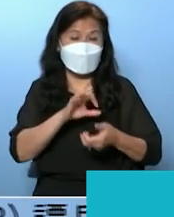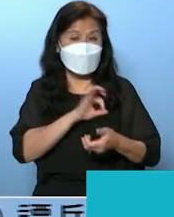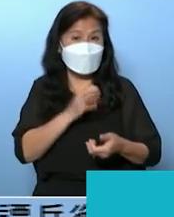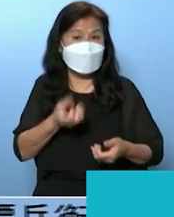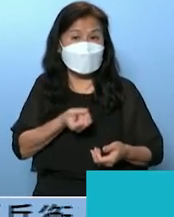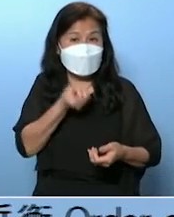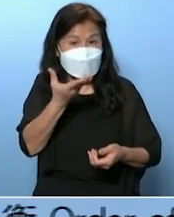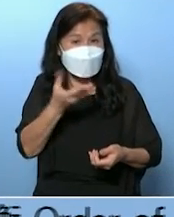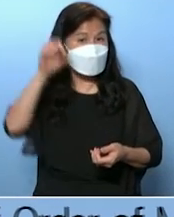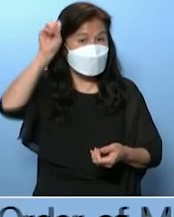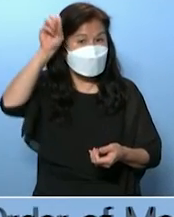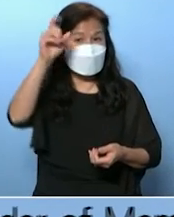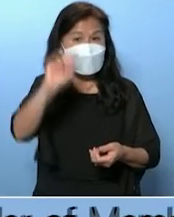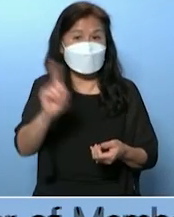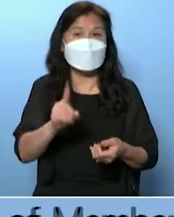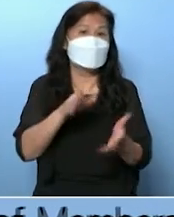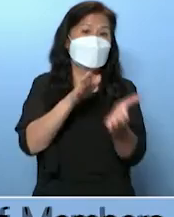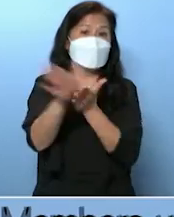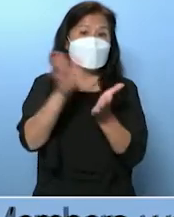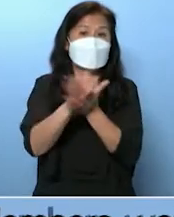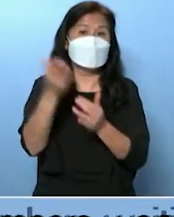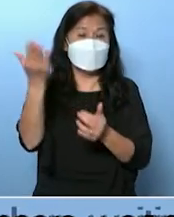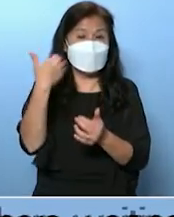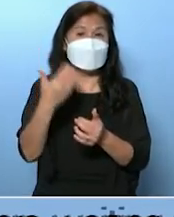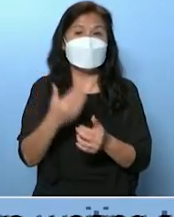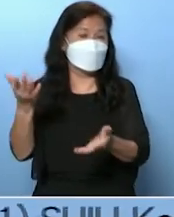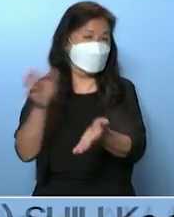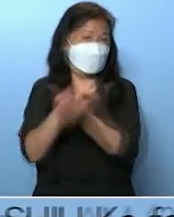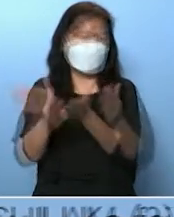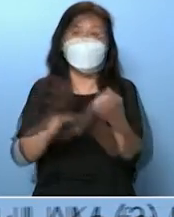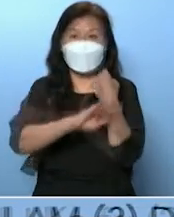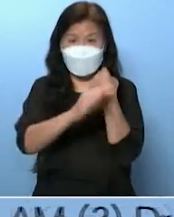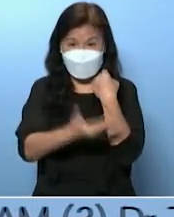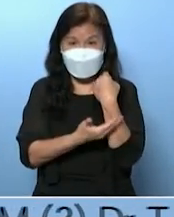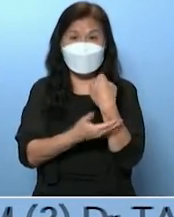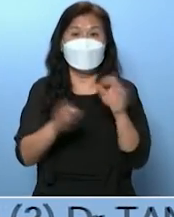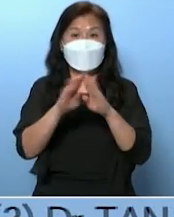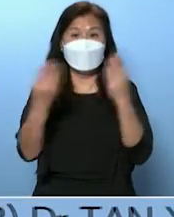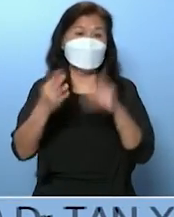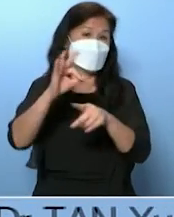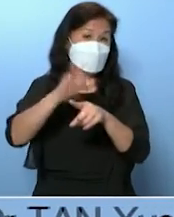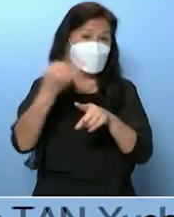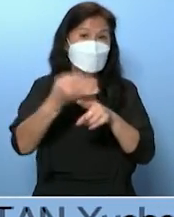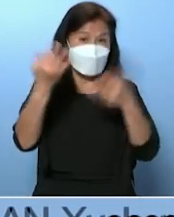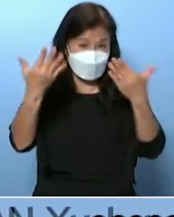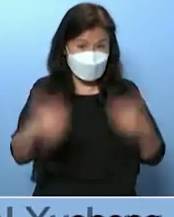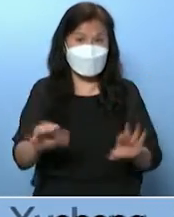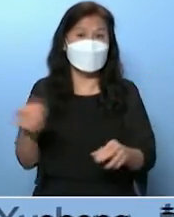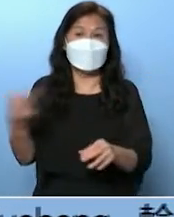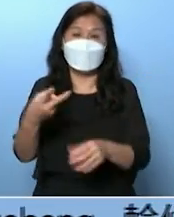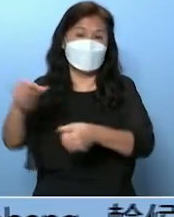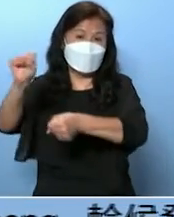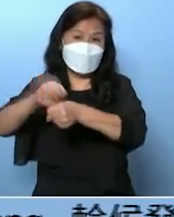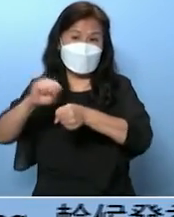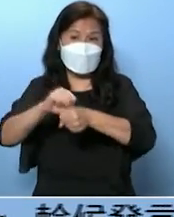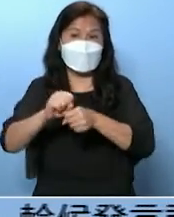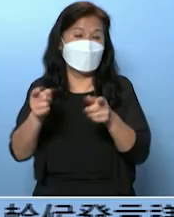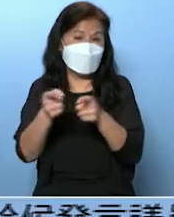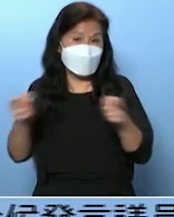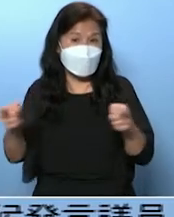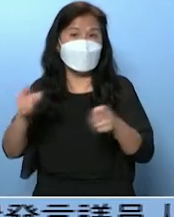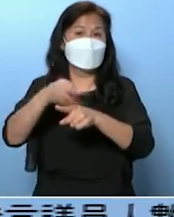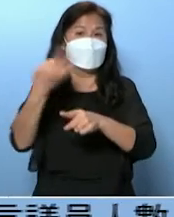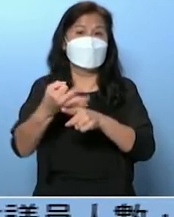見和建議，取消了原來擬議的3+3，即是法例生效3個月之後可再延續3個月的安